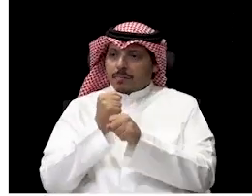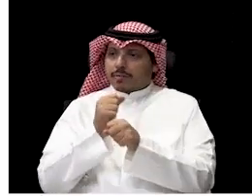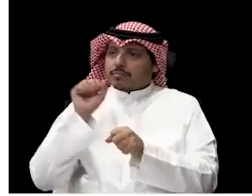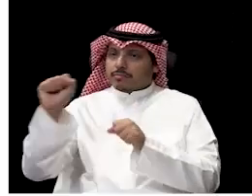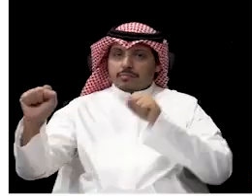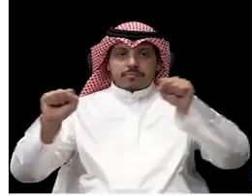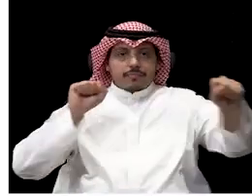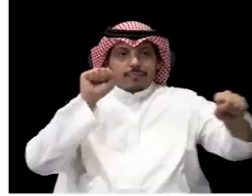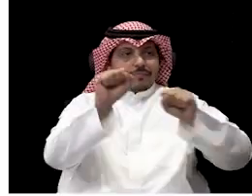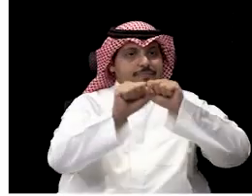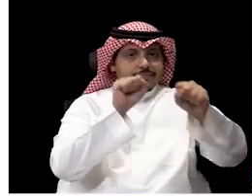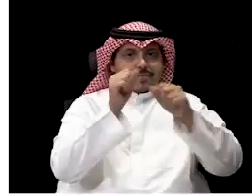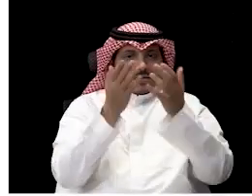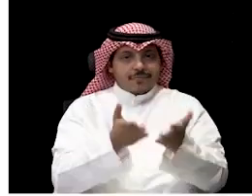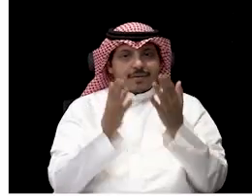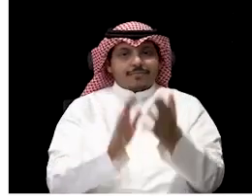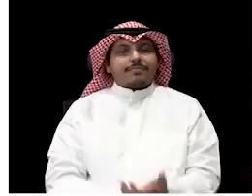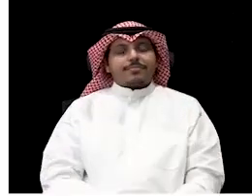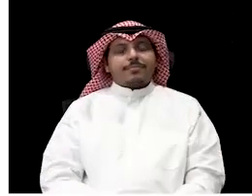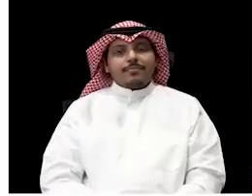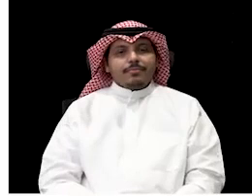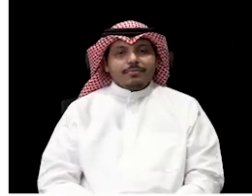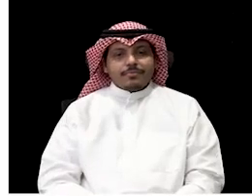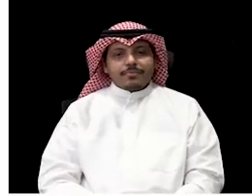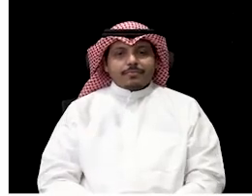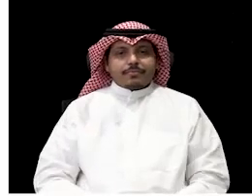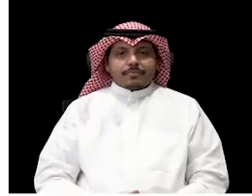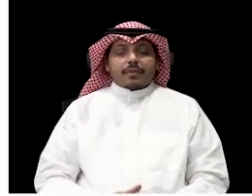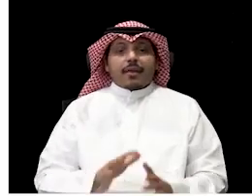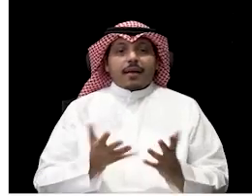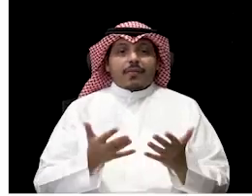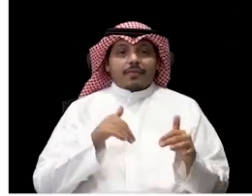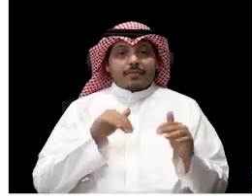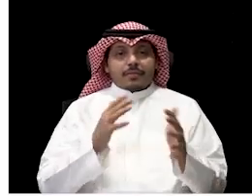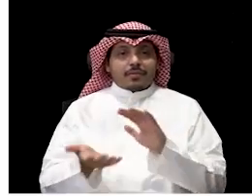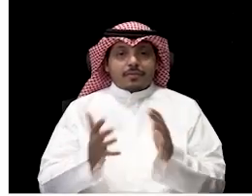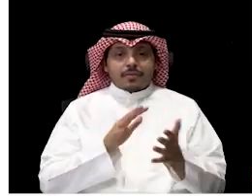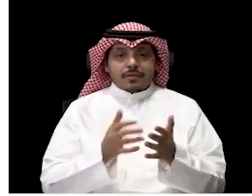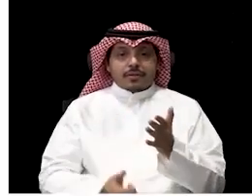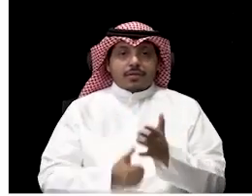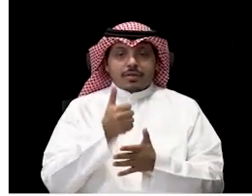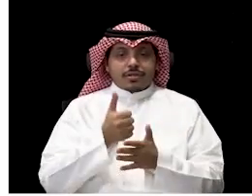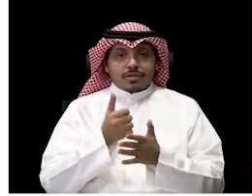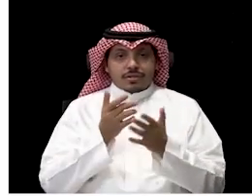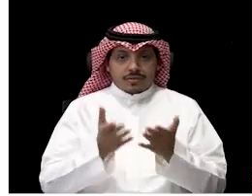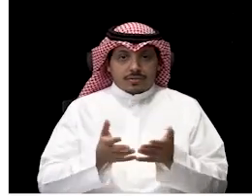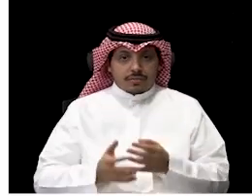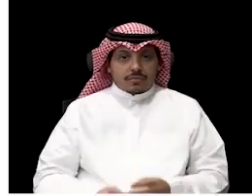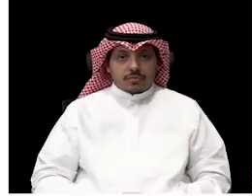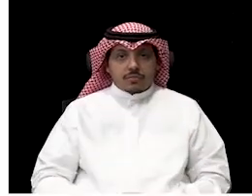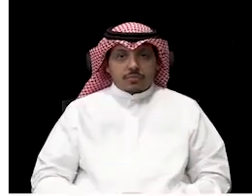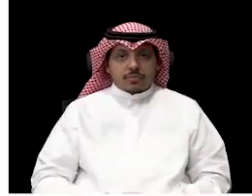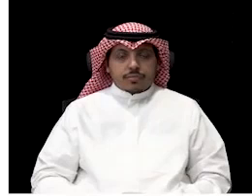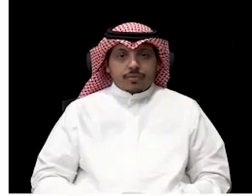دراسة معينة، أناس معينين يقومون به. كيف يكون الإنتاج ناجحا؟ عندما تتوفر